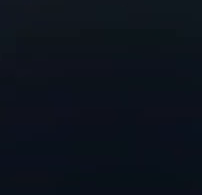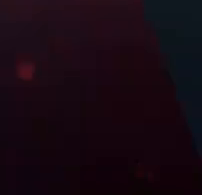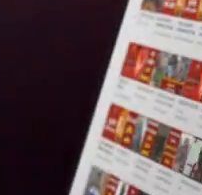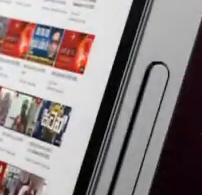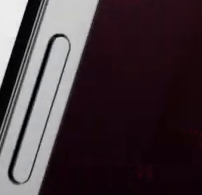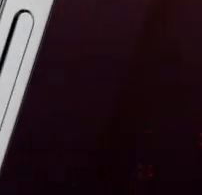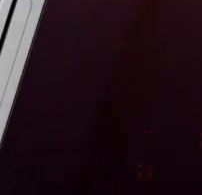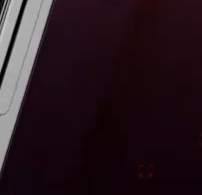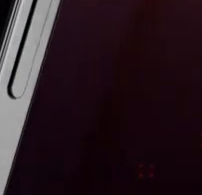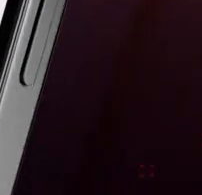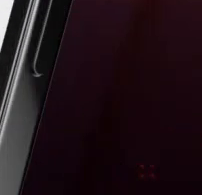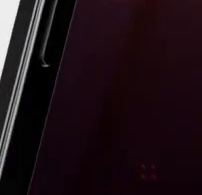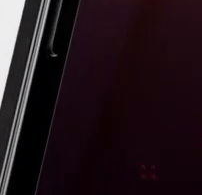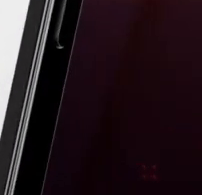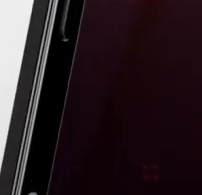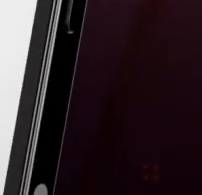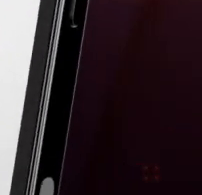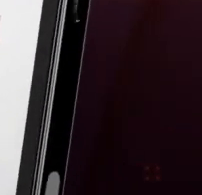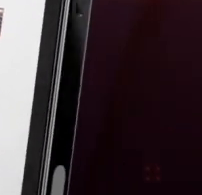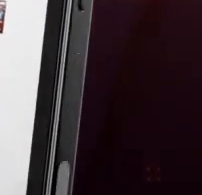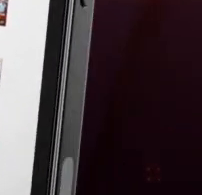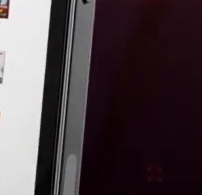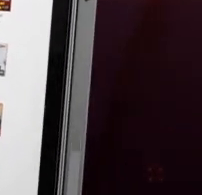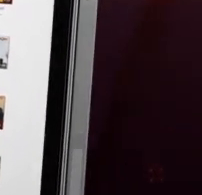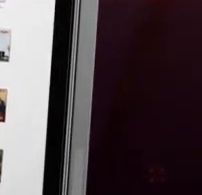සලකුණ. News First YouTube channel එක